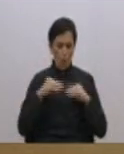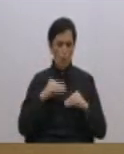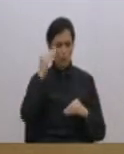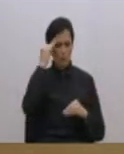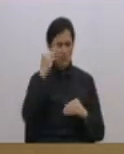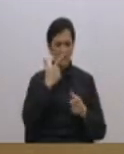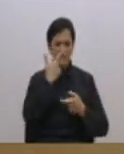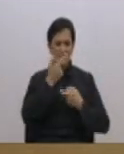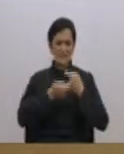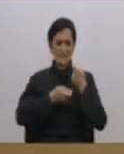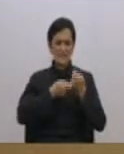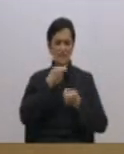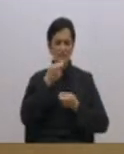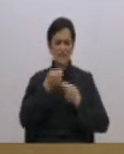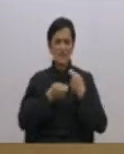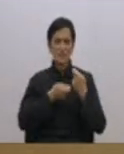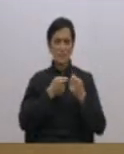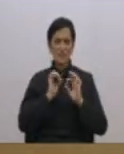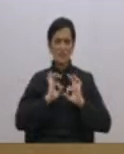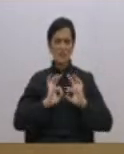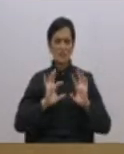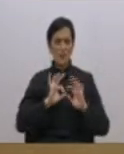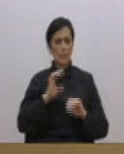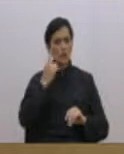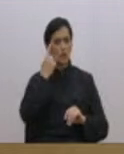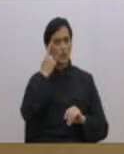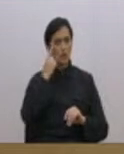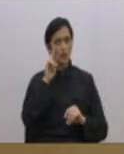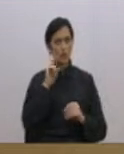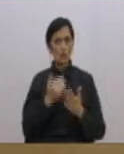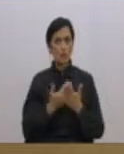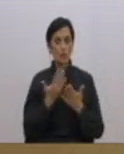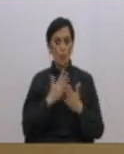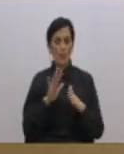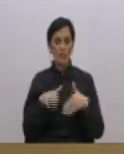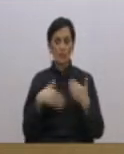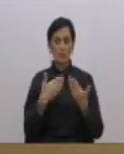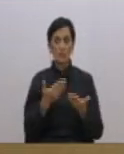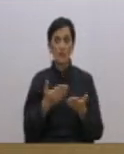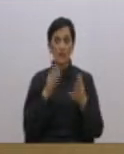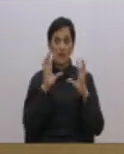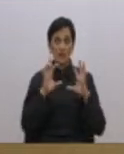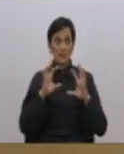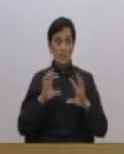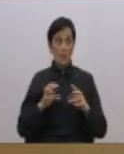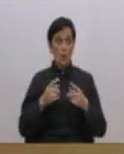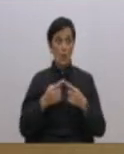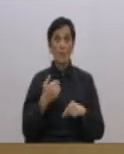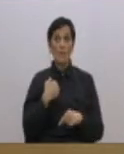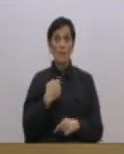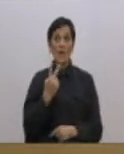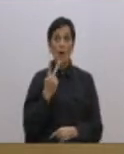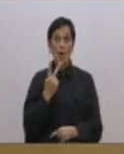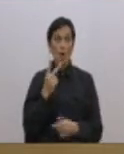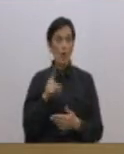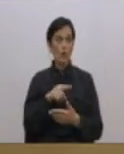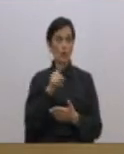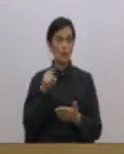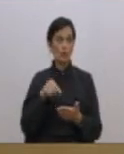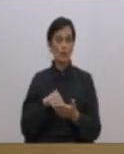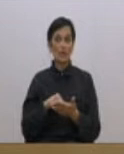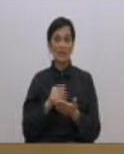წვლილმანების გათვალისწინებით წარმოჩენისათვის ინოვაციისა, რომელსაც თავაზობთ საკანონმდებლო ორგანოს. მე ორ შეკითხვა